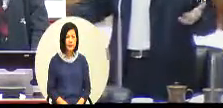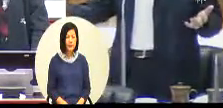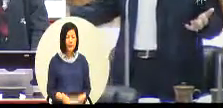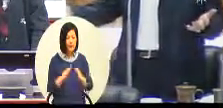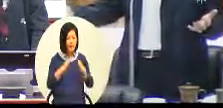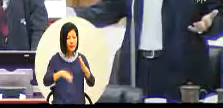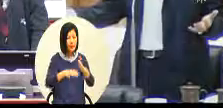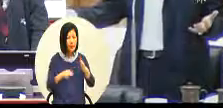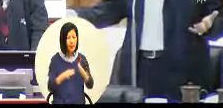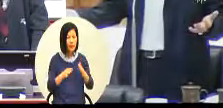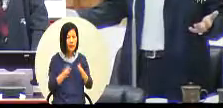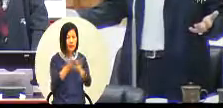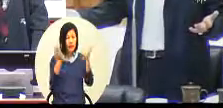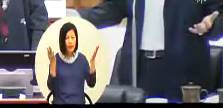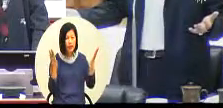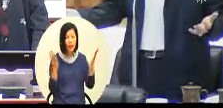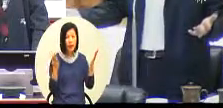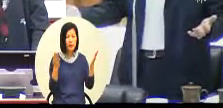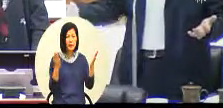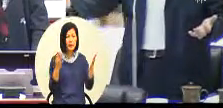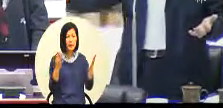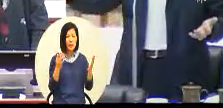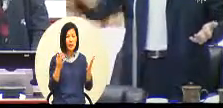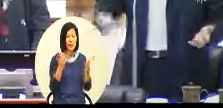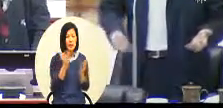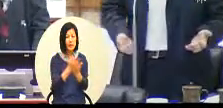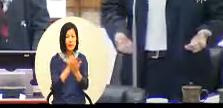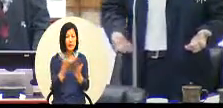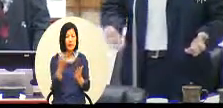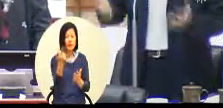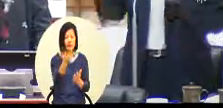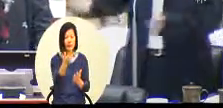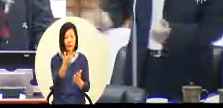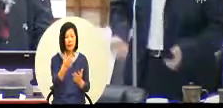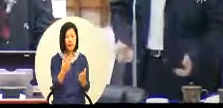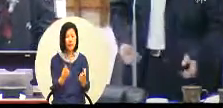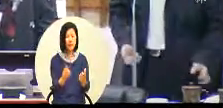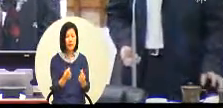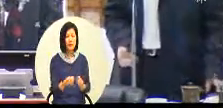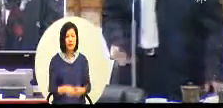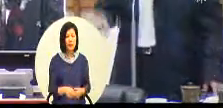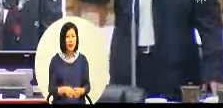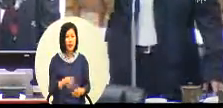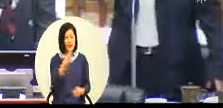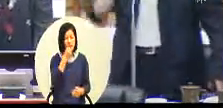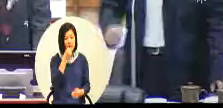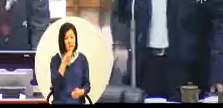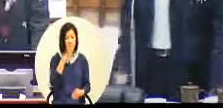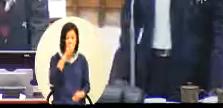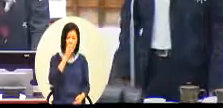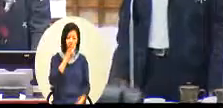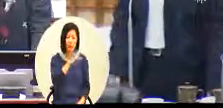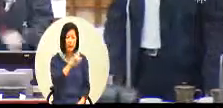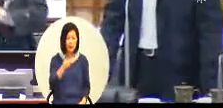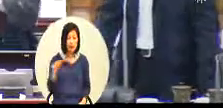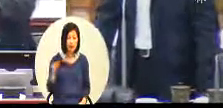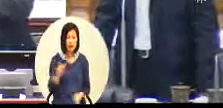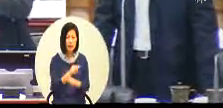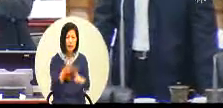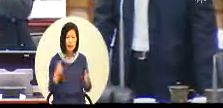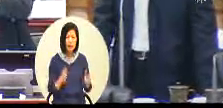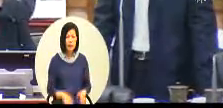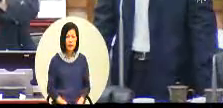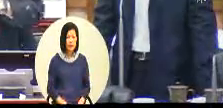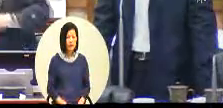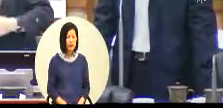庭开门7件事嘛，对不对？柴米油盐酱醋茶嘛，你这个上面来讲你不足，你怎么完成2.0的最